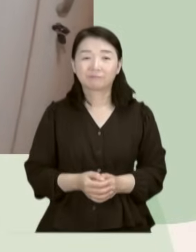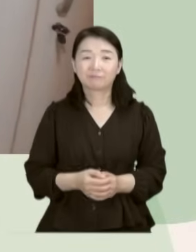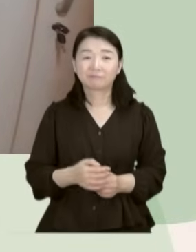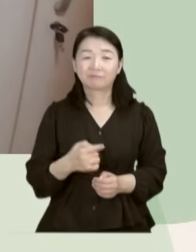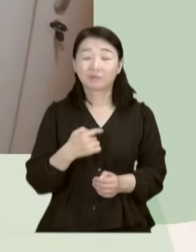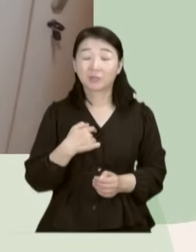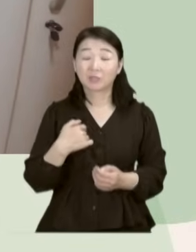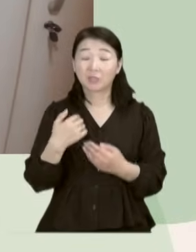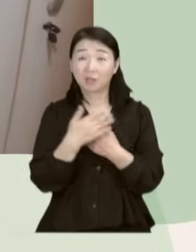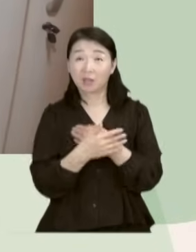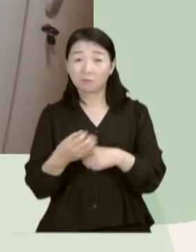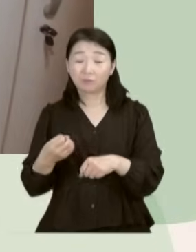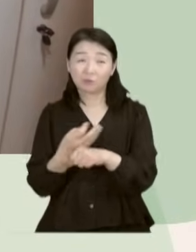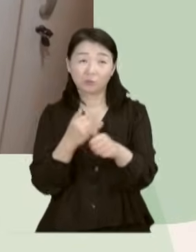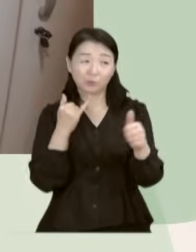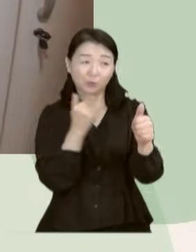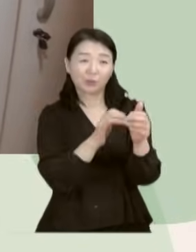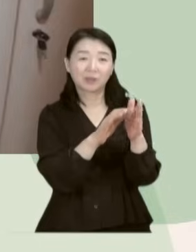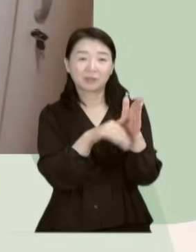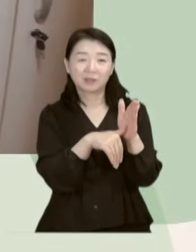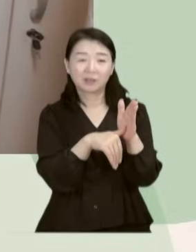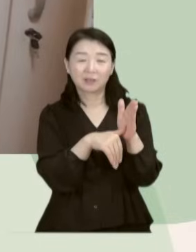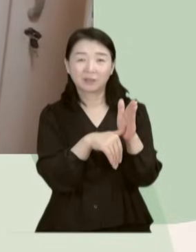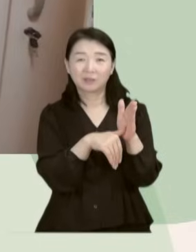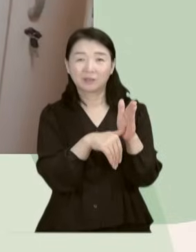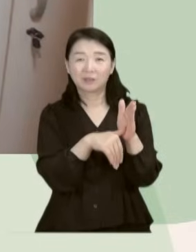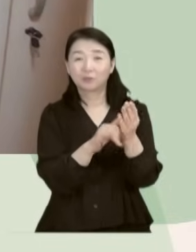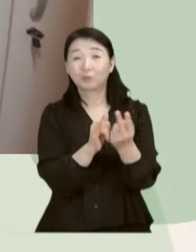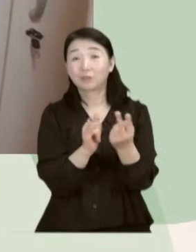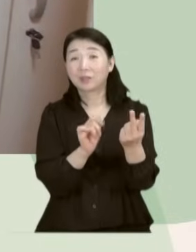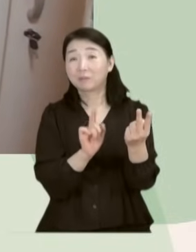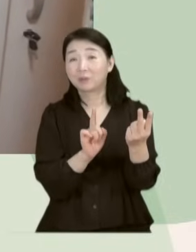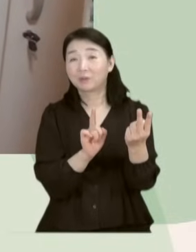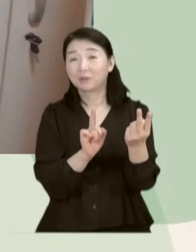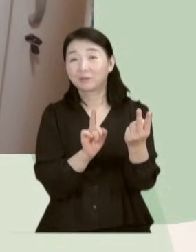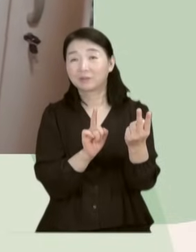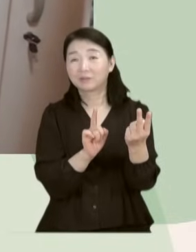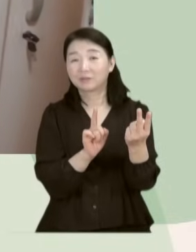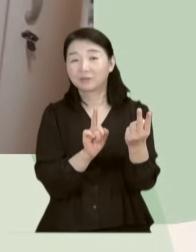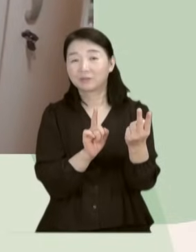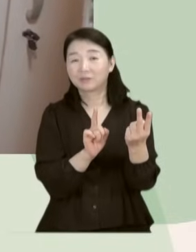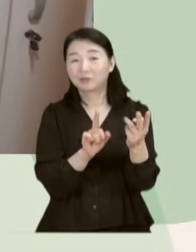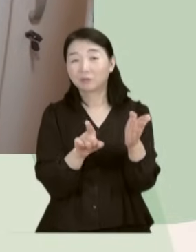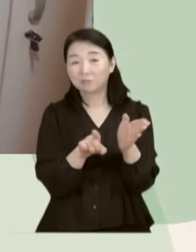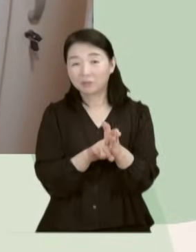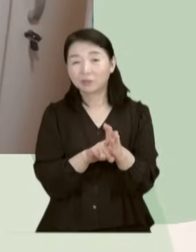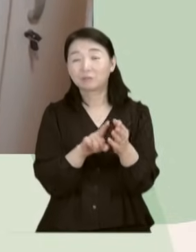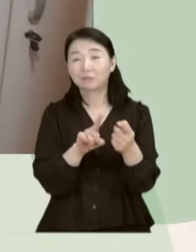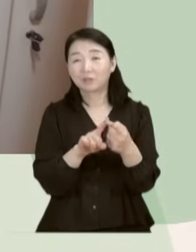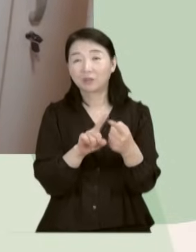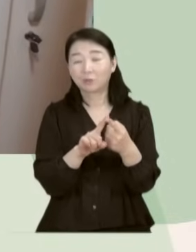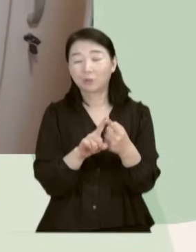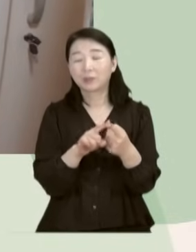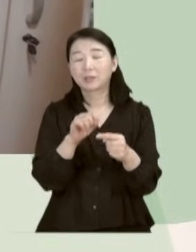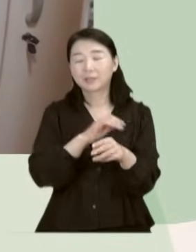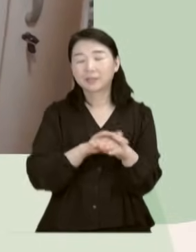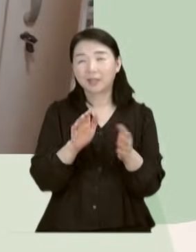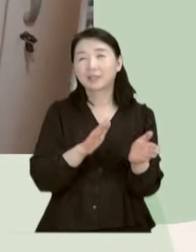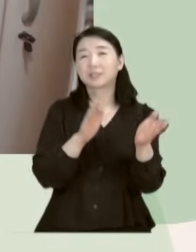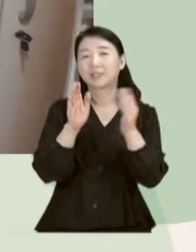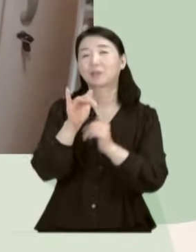정작 제가 안부를 물으려고 통화를 했을 때 정말 정아 씨와 윤성 씨는 이것을 정말